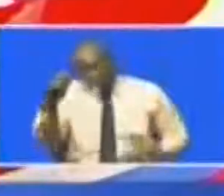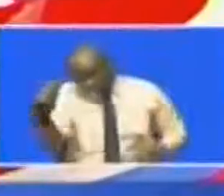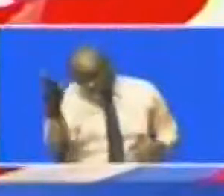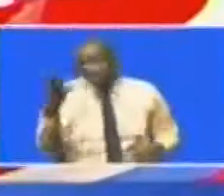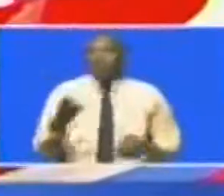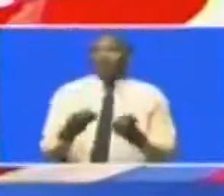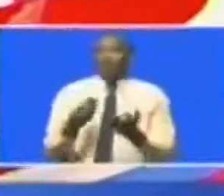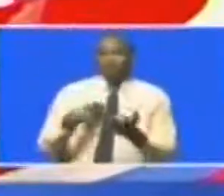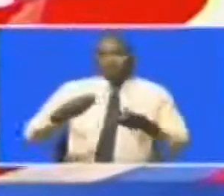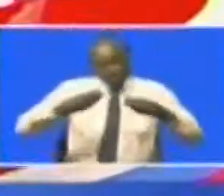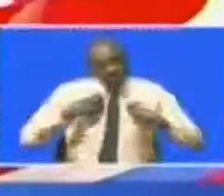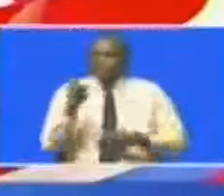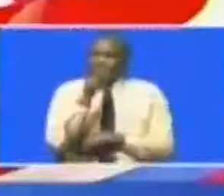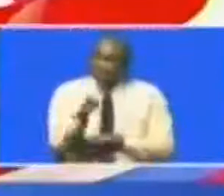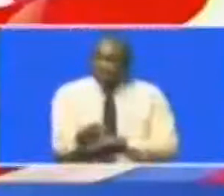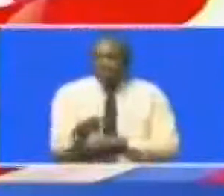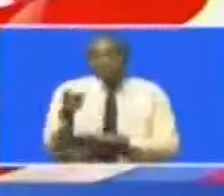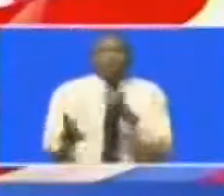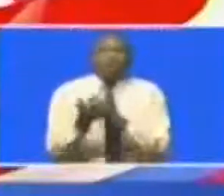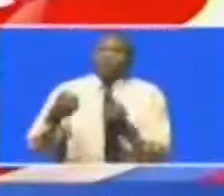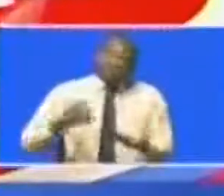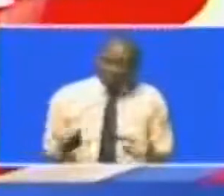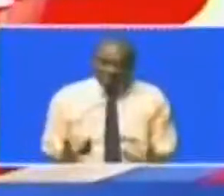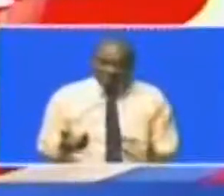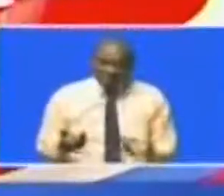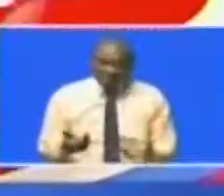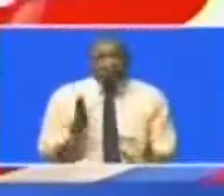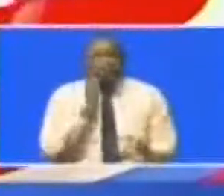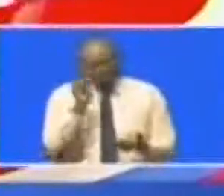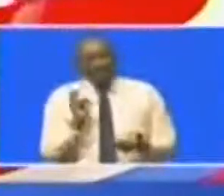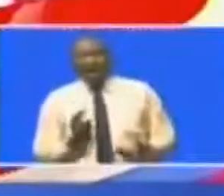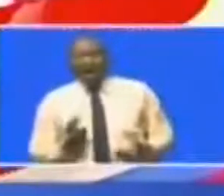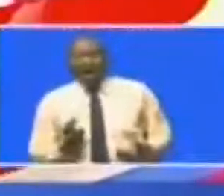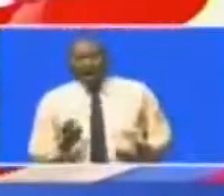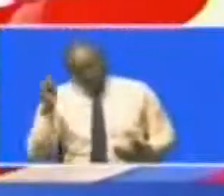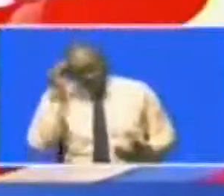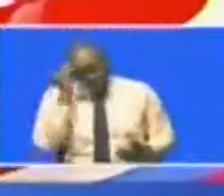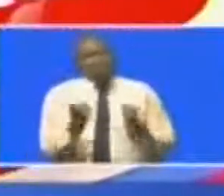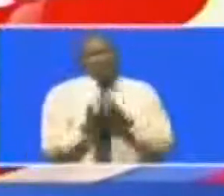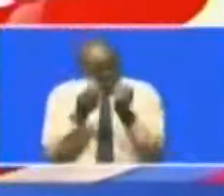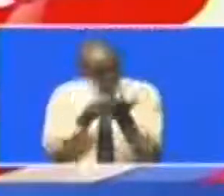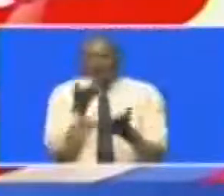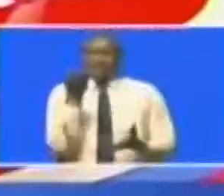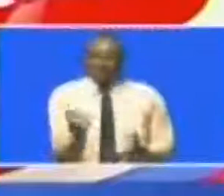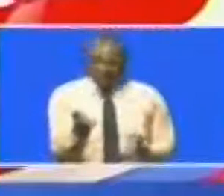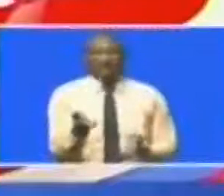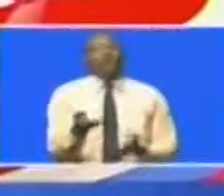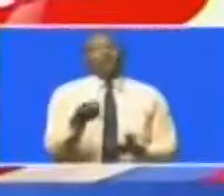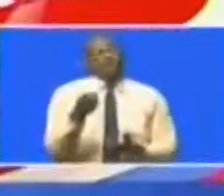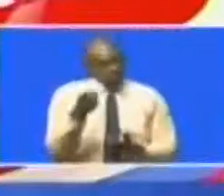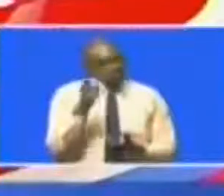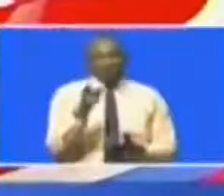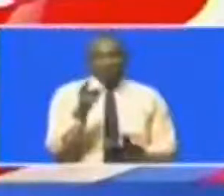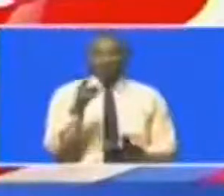pesa yenye nilipewa, hii ni yetu, itatusaidia. Kwa hivyo mama wanaona, kumbe masomo ni kitu muhimu kwa wasichana.